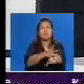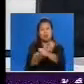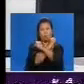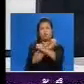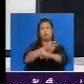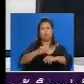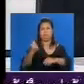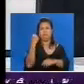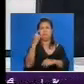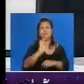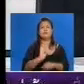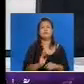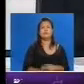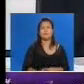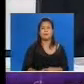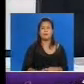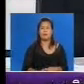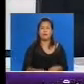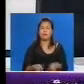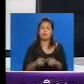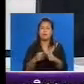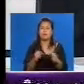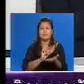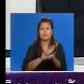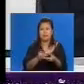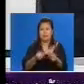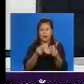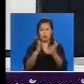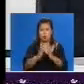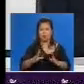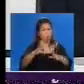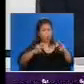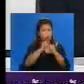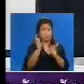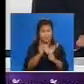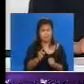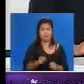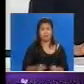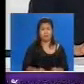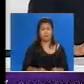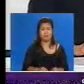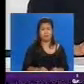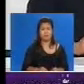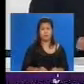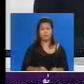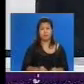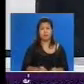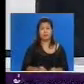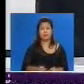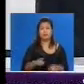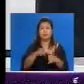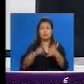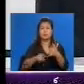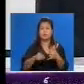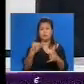ได้ใหรดมาที่สิคเป็เรทคหมอประเศรษบอกเรื่ของการให้ยาต้องให้ในคนที่เหมาะสมจๆองทเป็จรๆเพระว่าเขมข้เป็หวงเหือนกัน อย่าง